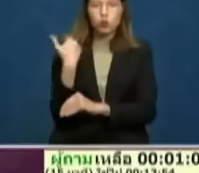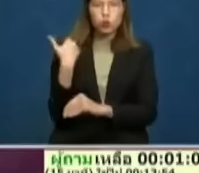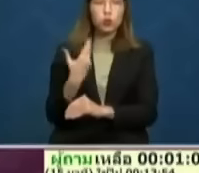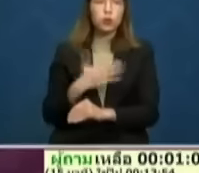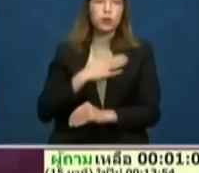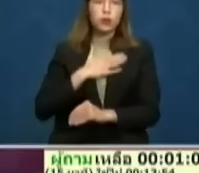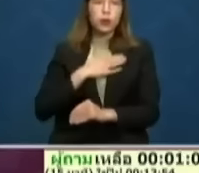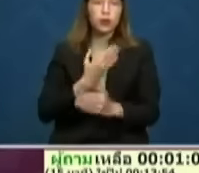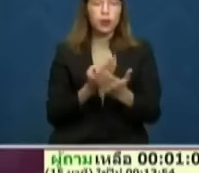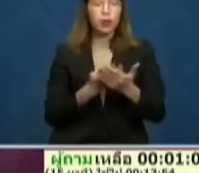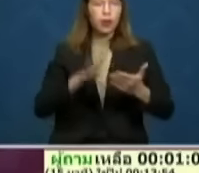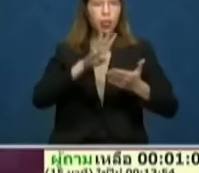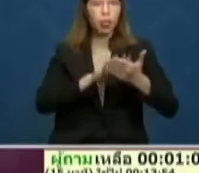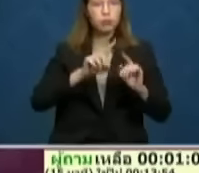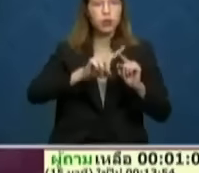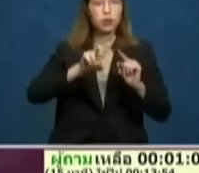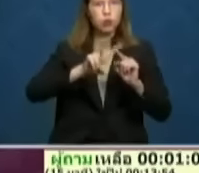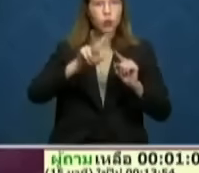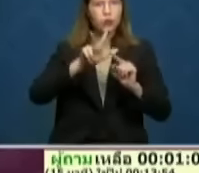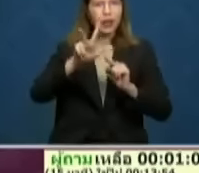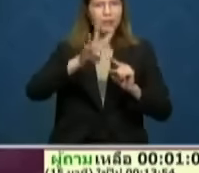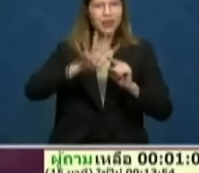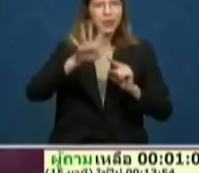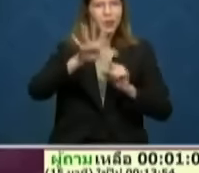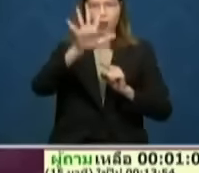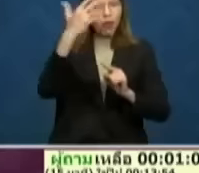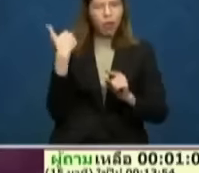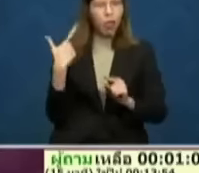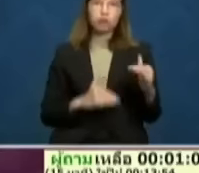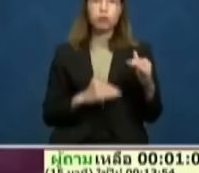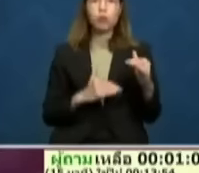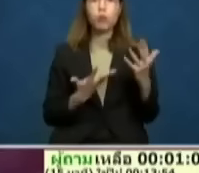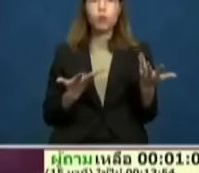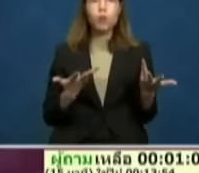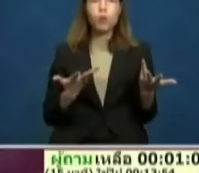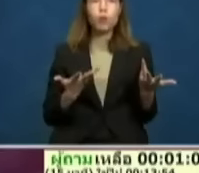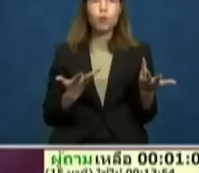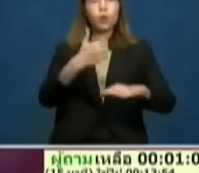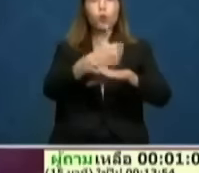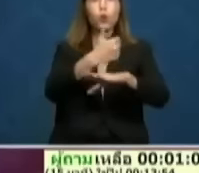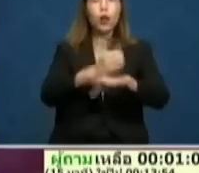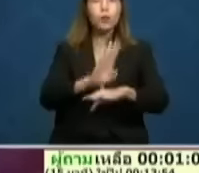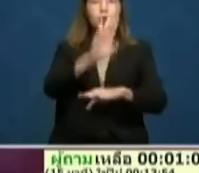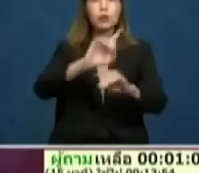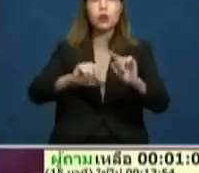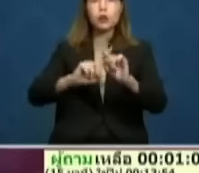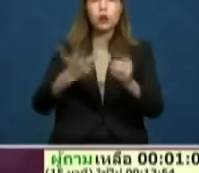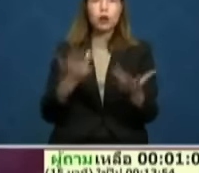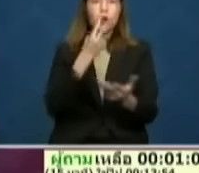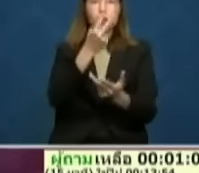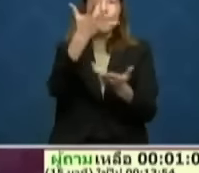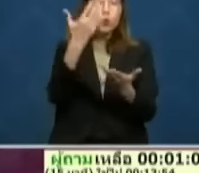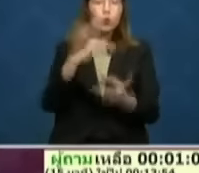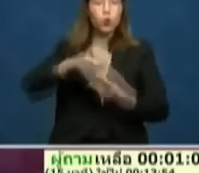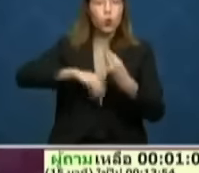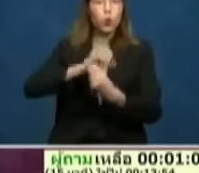ผมมีไทม์ไลน์1 2 3 4 5แล้วผมไม่ดูถึงสถานะของผู้ประกอบการหรือสภาวะเศรษฐ